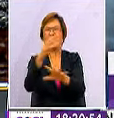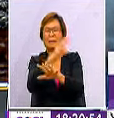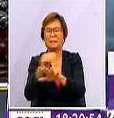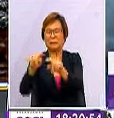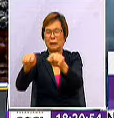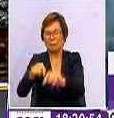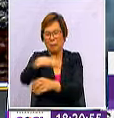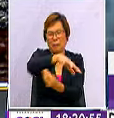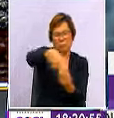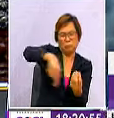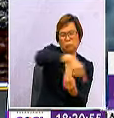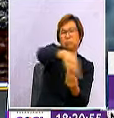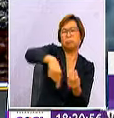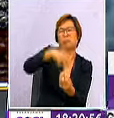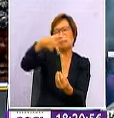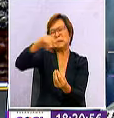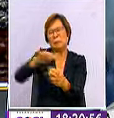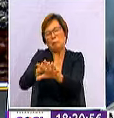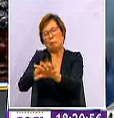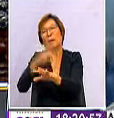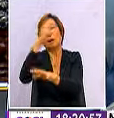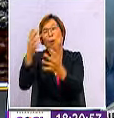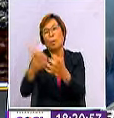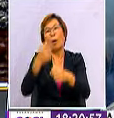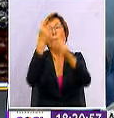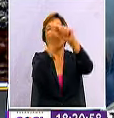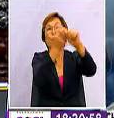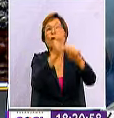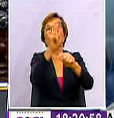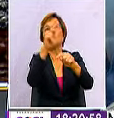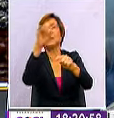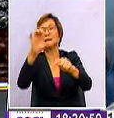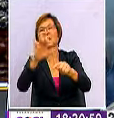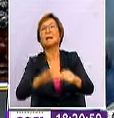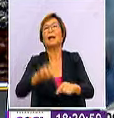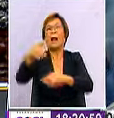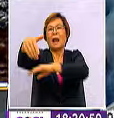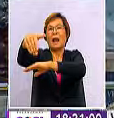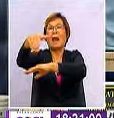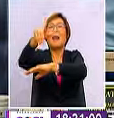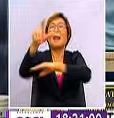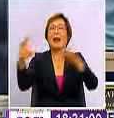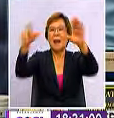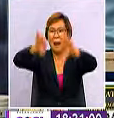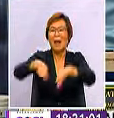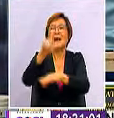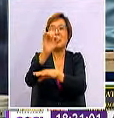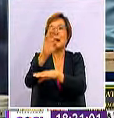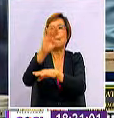di kawasan sekitar Petaling Jaya, kerajaan berhasrat untuk membina UTC di Lembah Pantai dengan kerjasama pihak